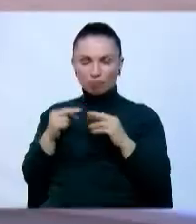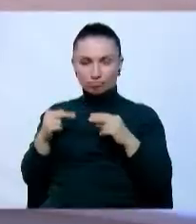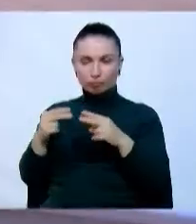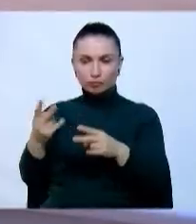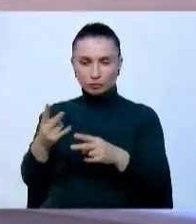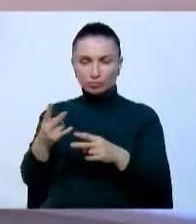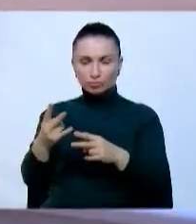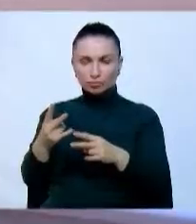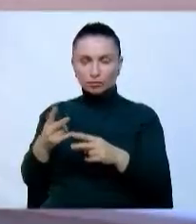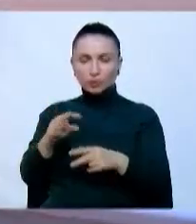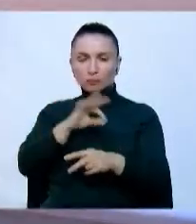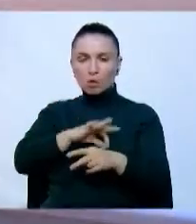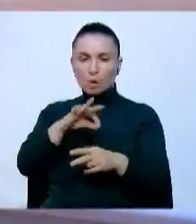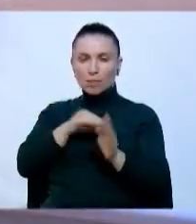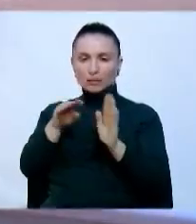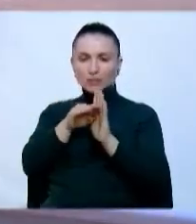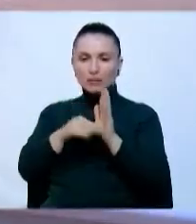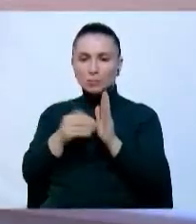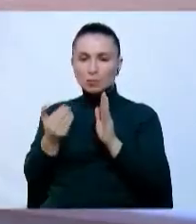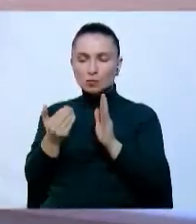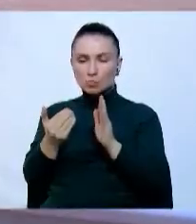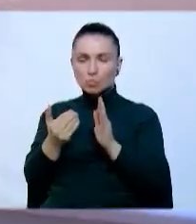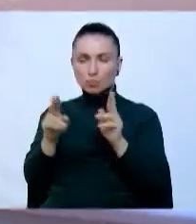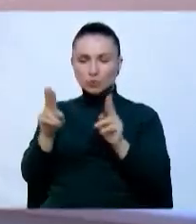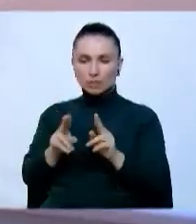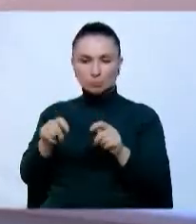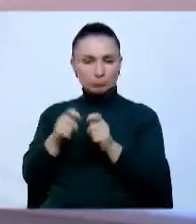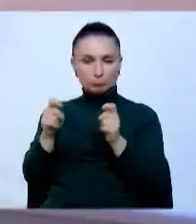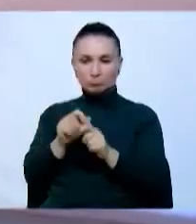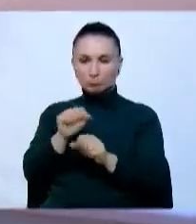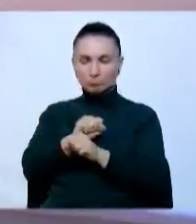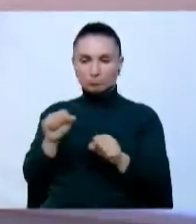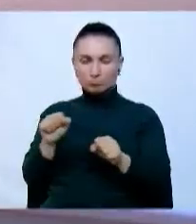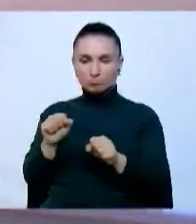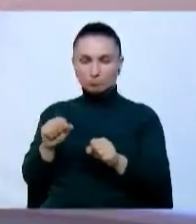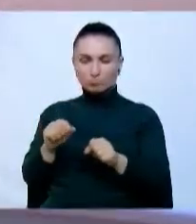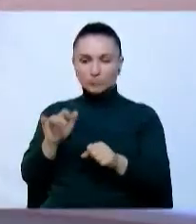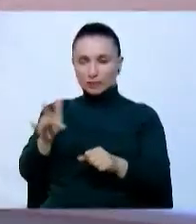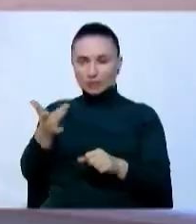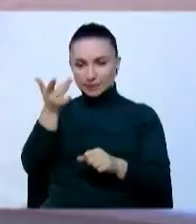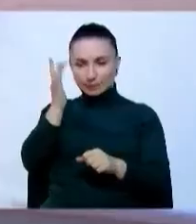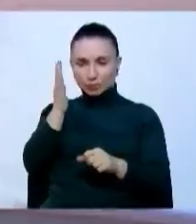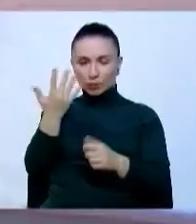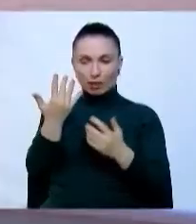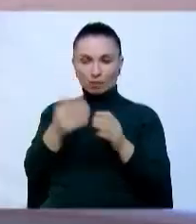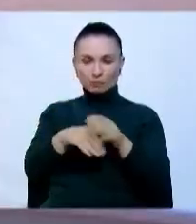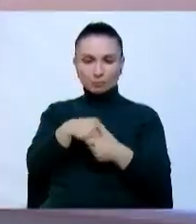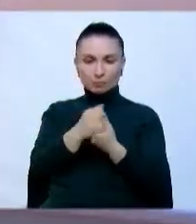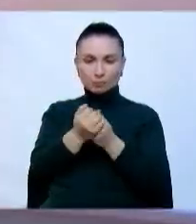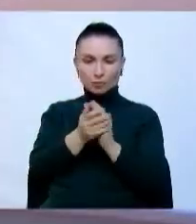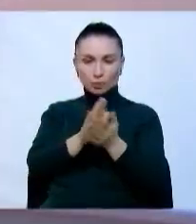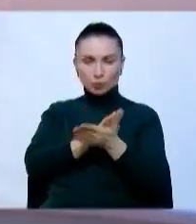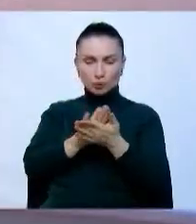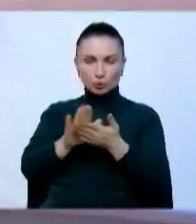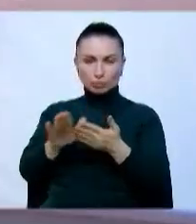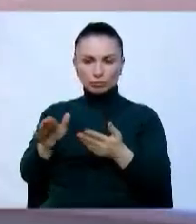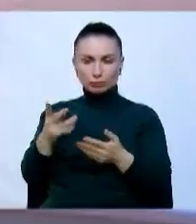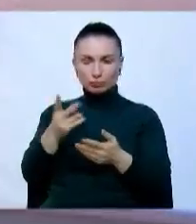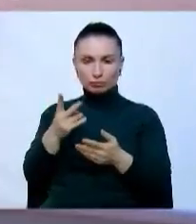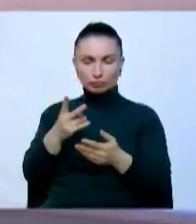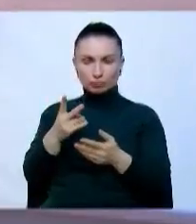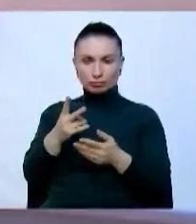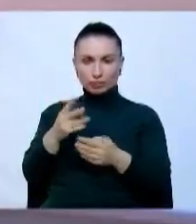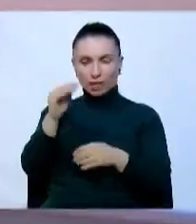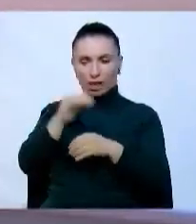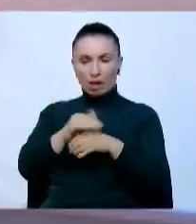უნდა დავარღვიოთ მოხმარების წესები. აუცილებლად კონტაქტური ლინზების გამოყენების წინ უნდა მოხდეს ხელების დაბანა. და ისე არ არის სასურველი კონტაქტური